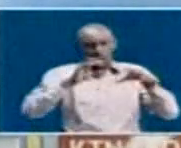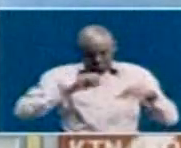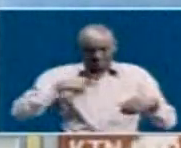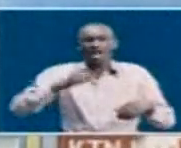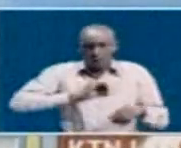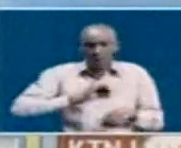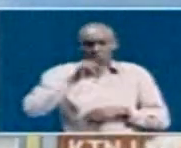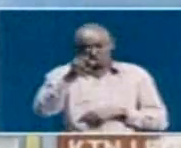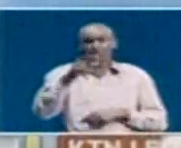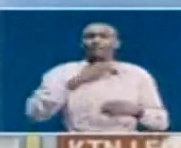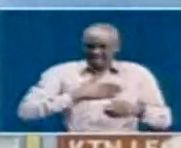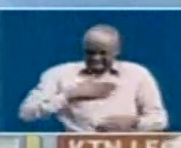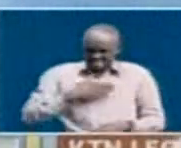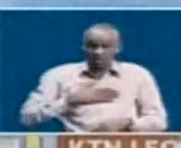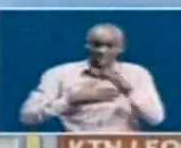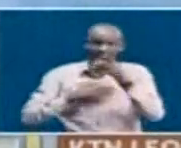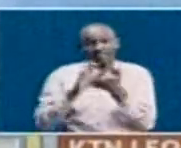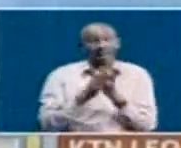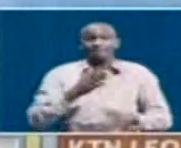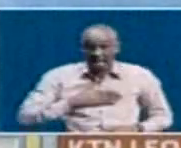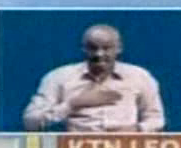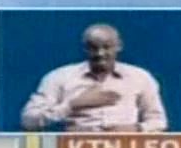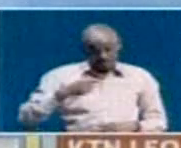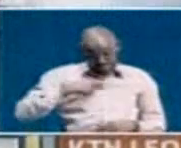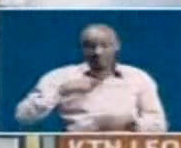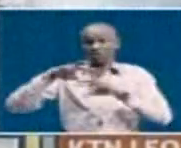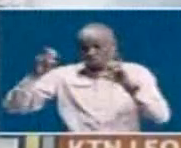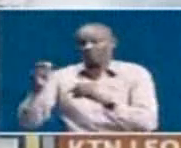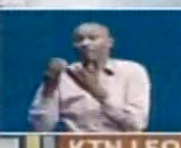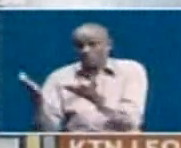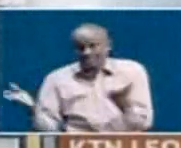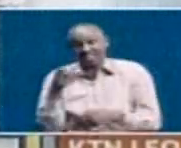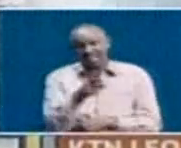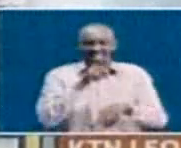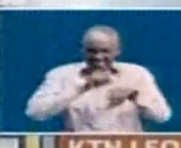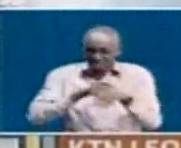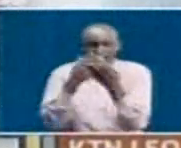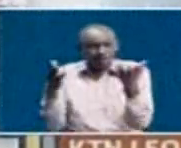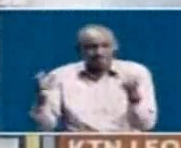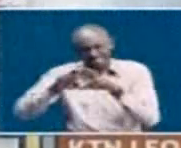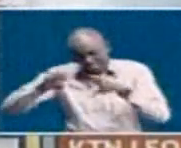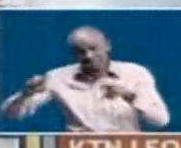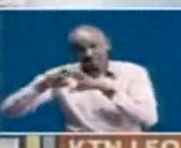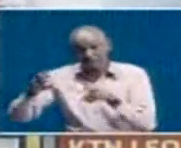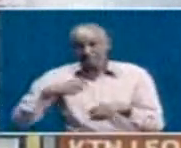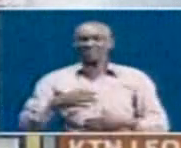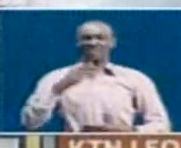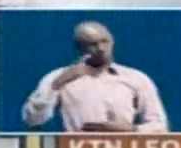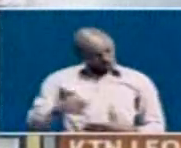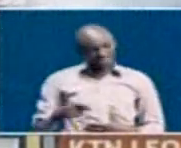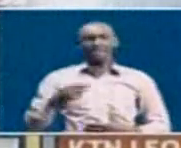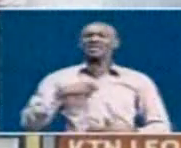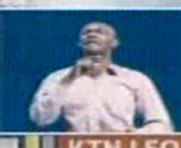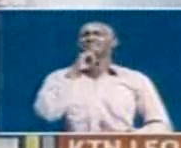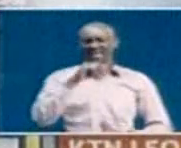Mke wangu na kwa wewe ni wangu. Sasa mimi nakuwa ni mchumaji, mimi nakuwa ni mtafutaji. Kwa hivyo katika kile kutafuta najihisi kama ni